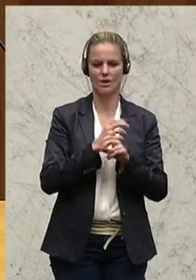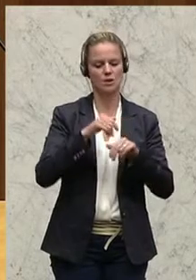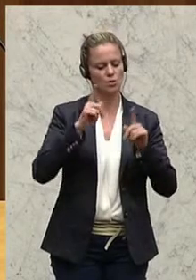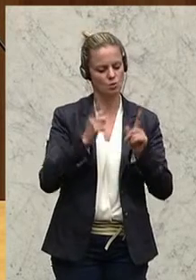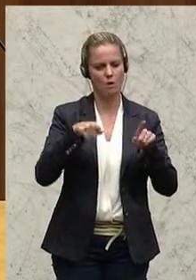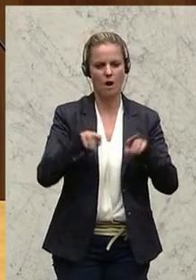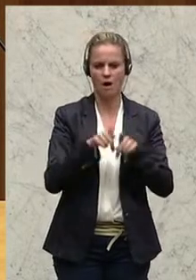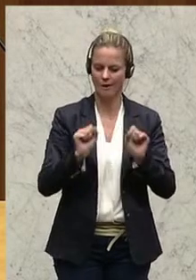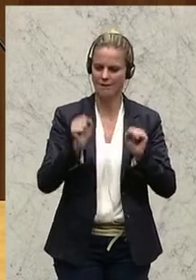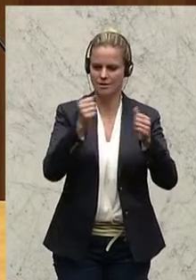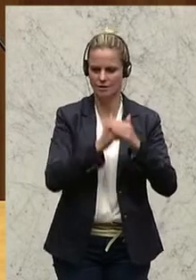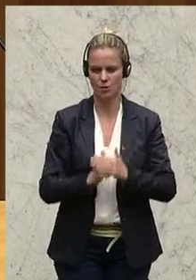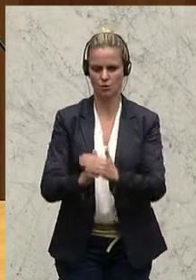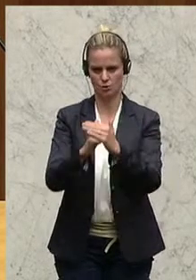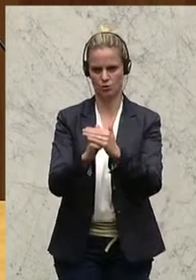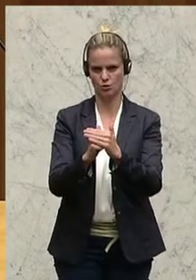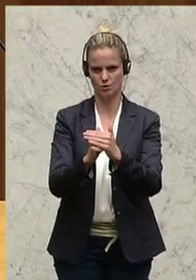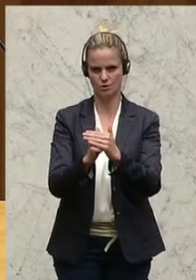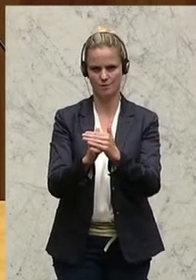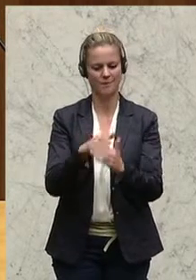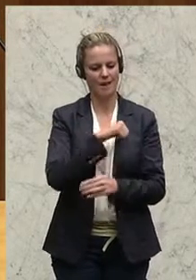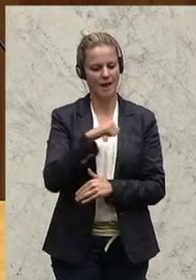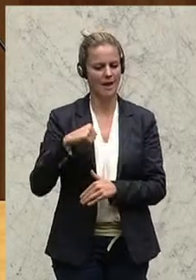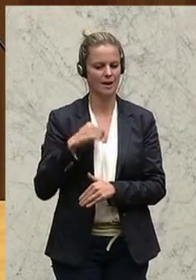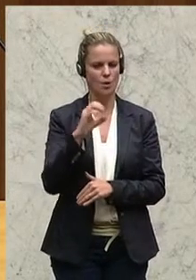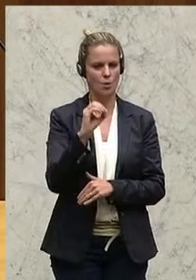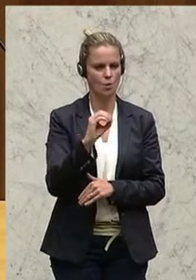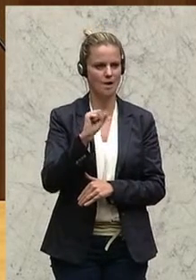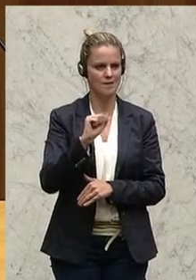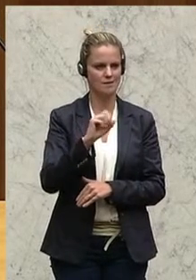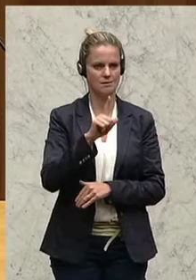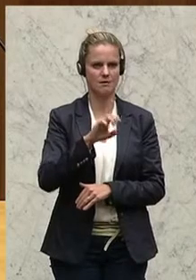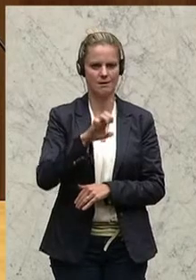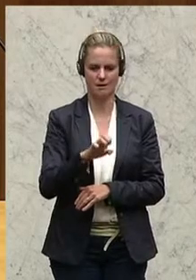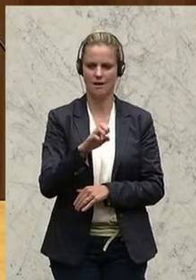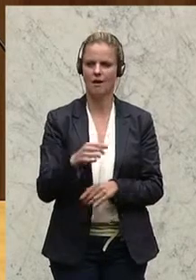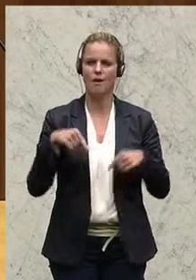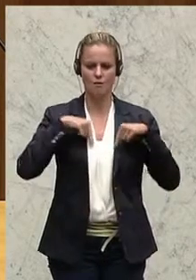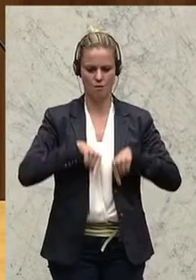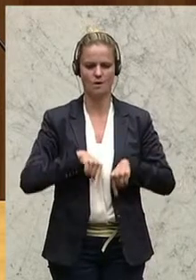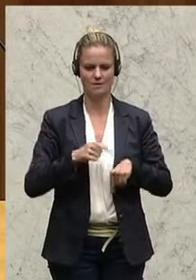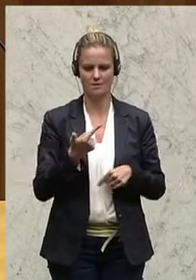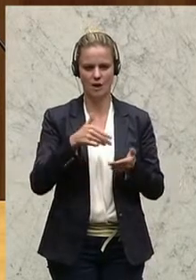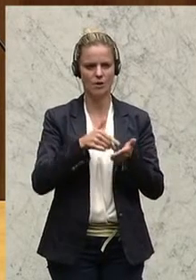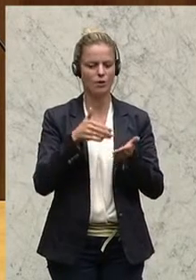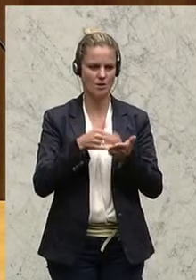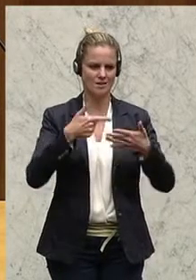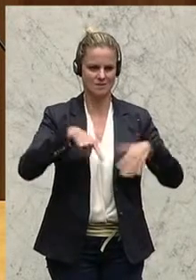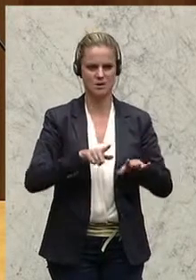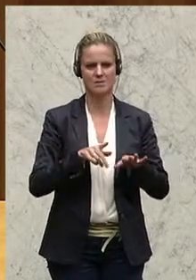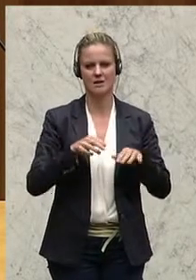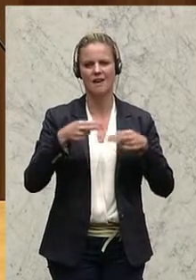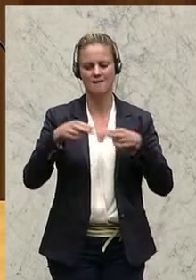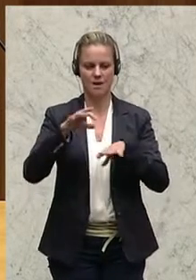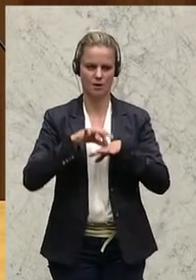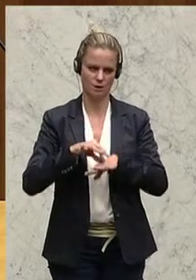bestmöglich unterstützen und während des eigenen OSZE-Vorsitzes nächstes Jahr, also 2017, weiterführen. Und